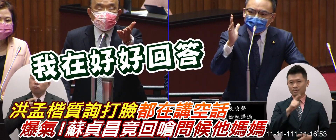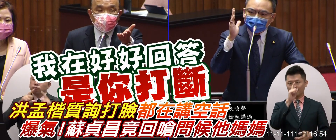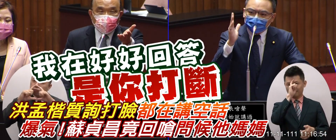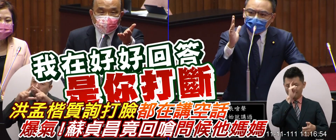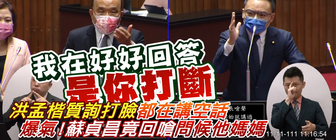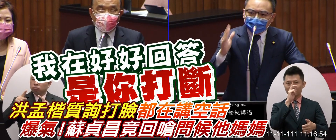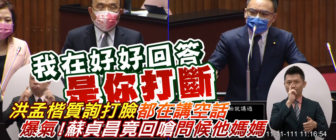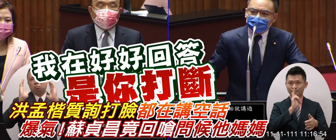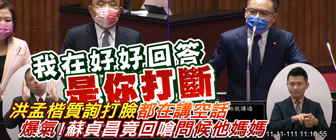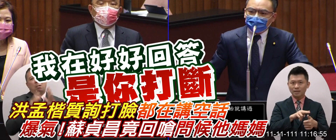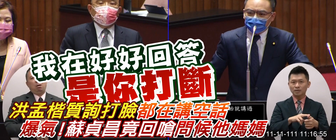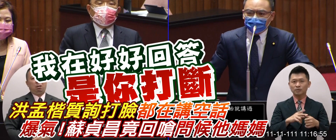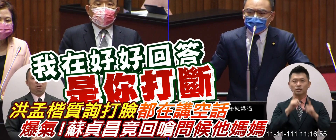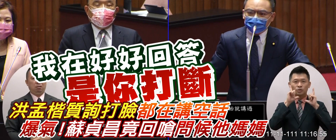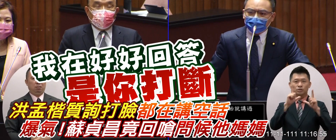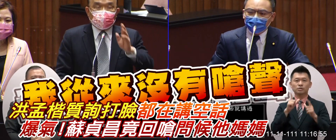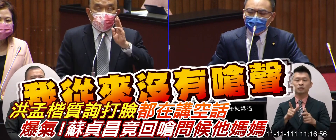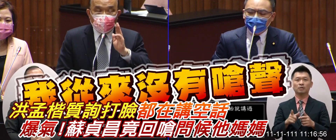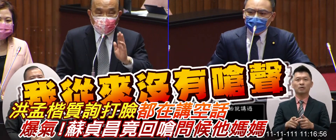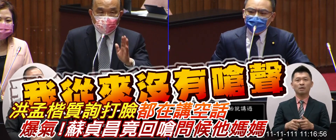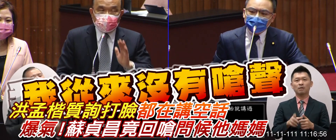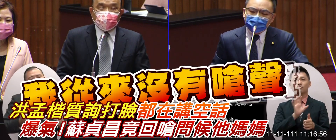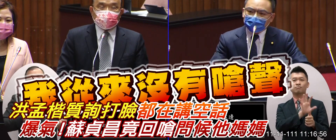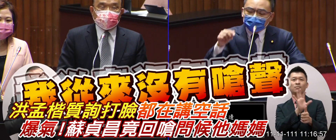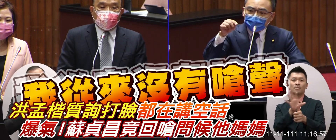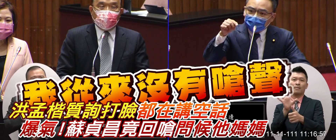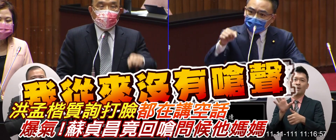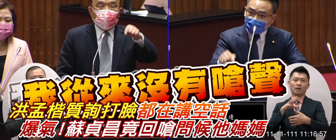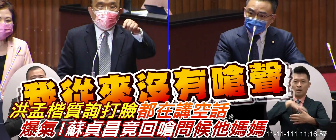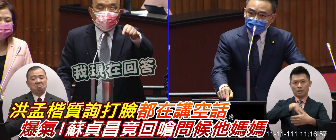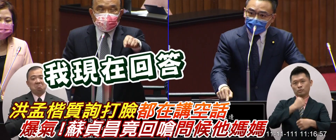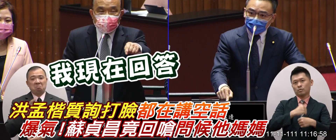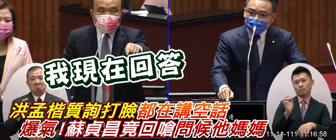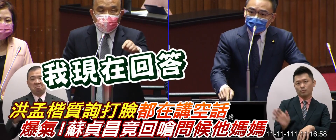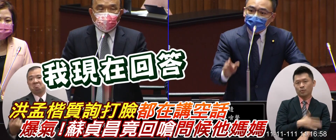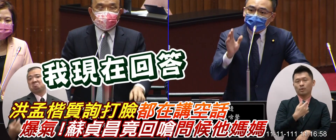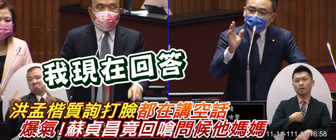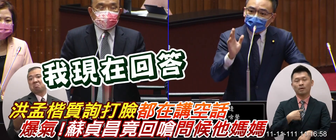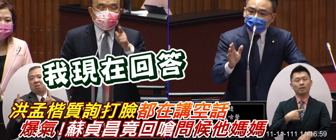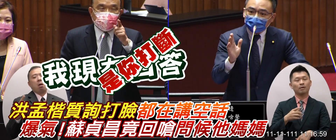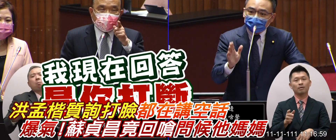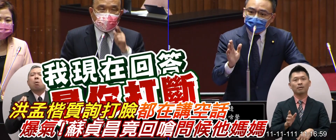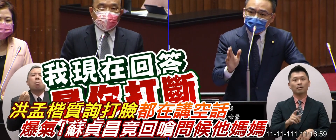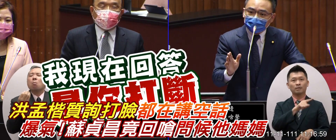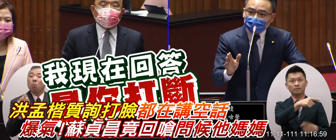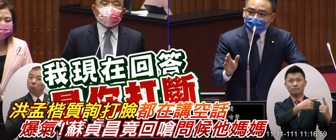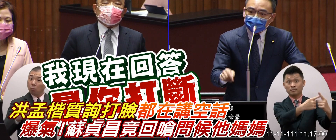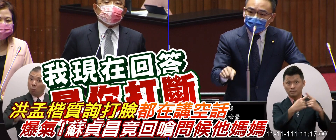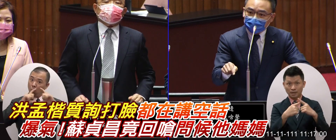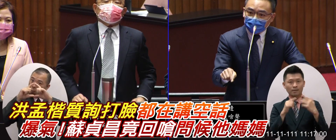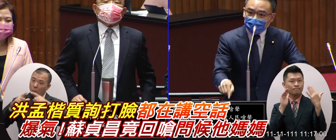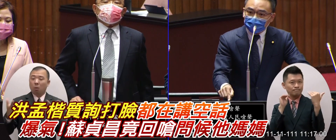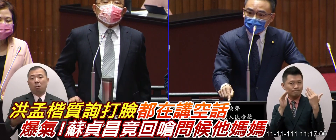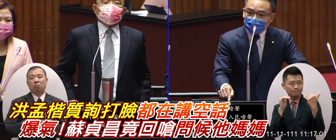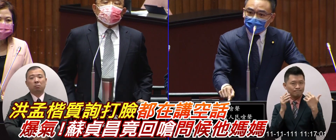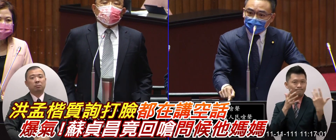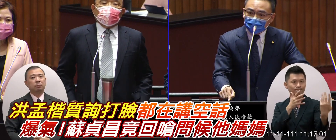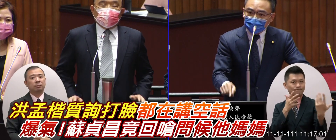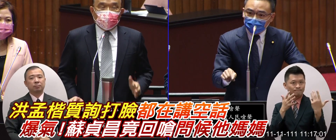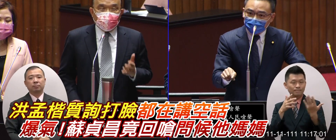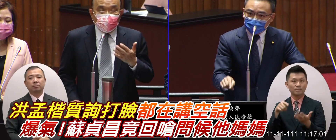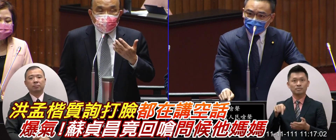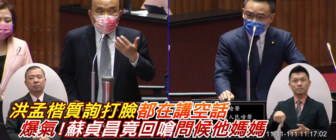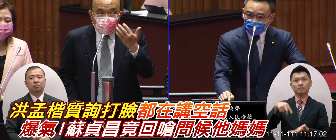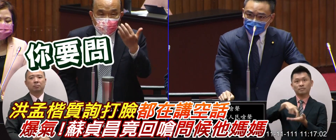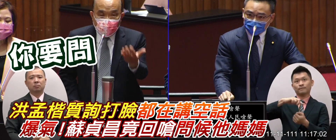一个只有呛虾院长的一个形象。 从来没有呛虾， 你来这边以礼相待，你来人民的立法